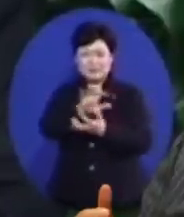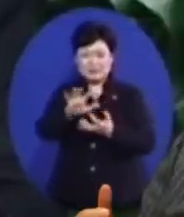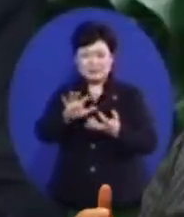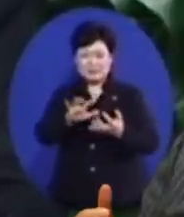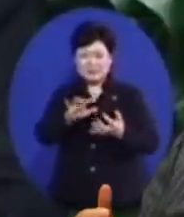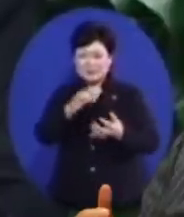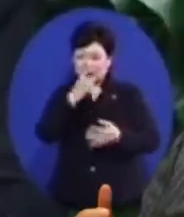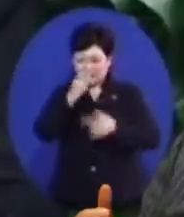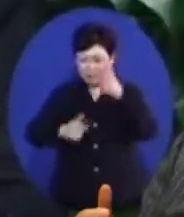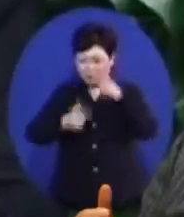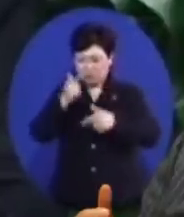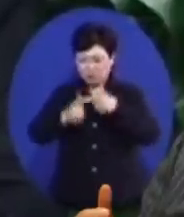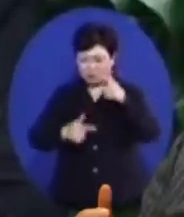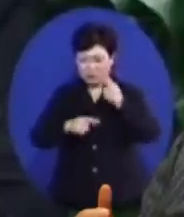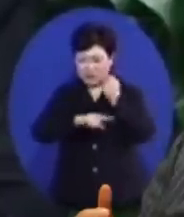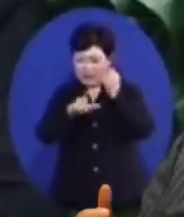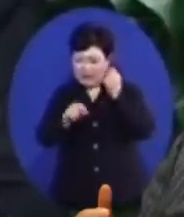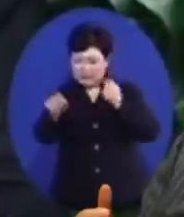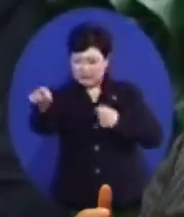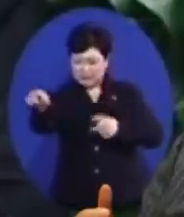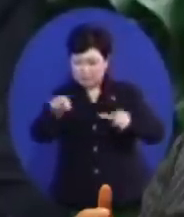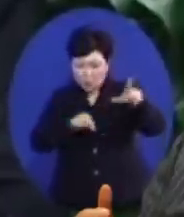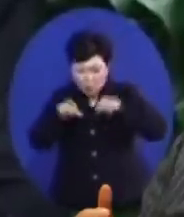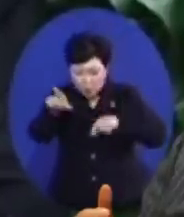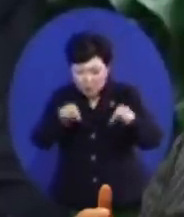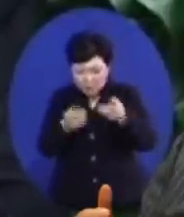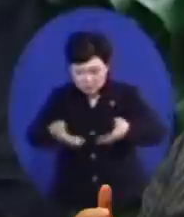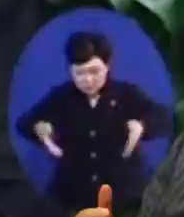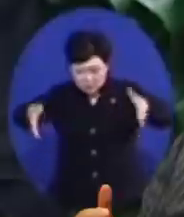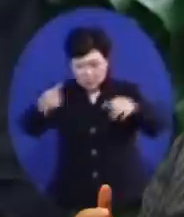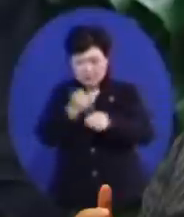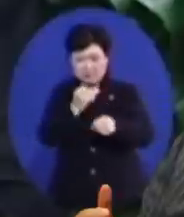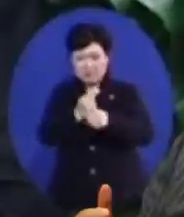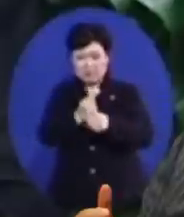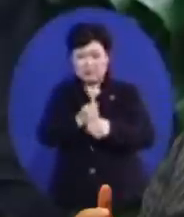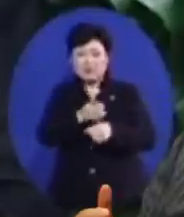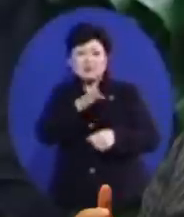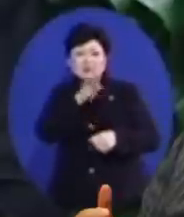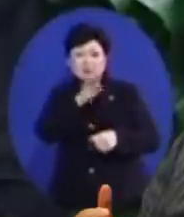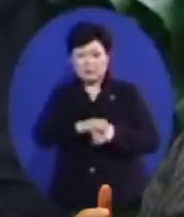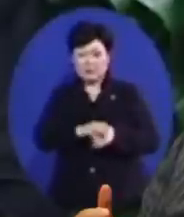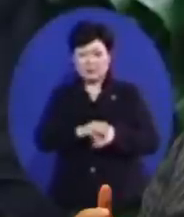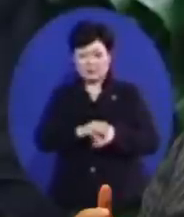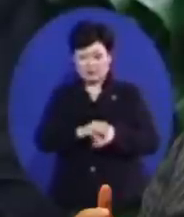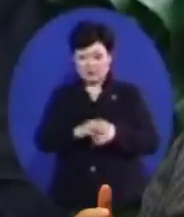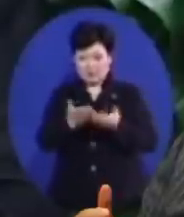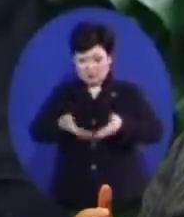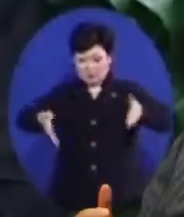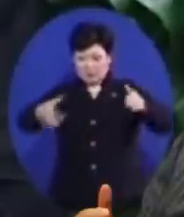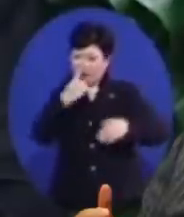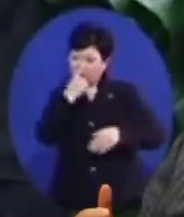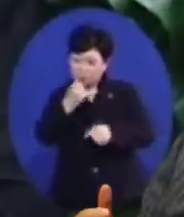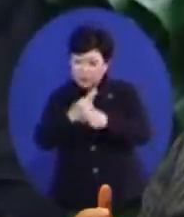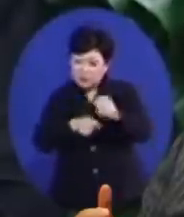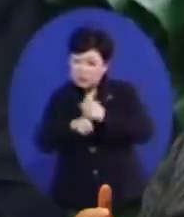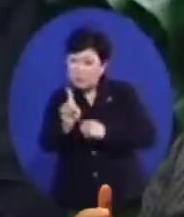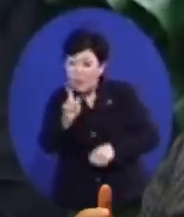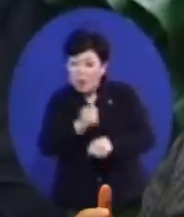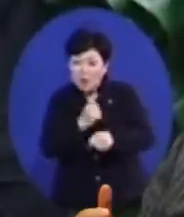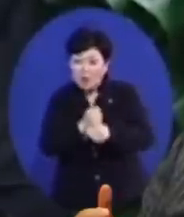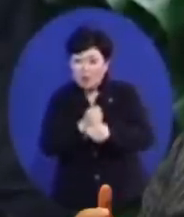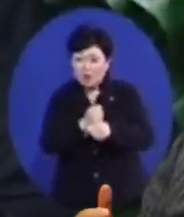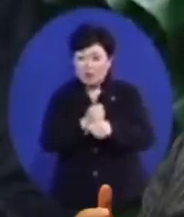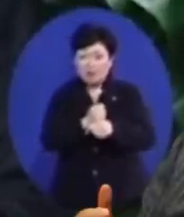가지고 둥지를 만들어요. 도대체 저런 놈이 어디 있냐? 가시 둥지를 가지고 둥지를 만드는 게 어디 있냐? 그래서 암말